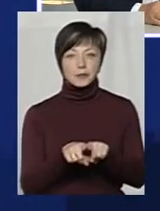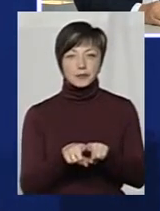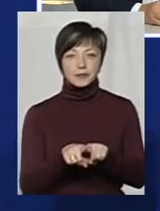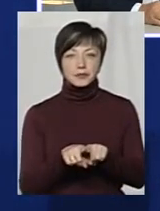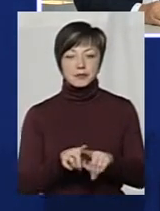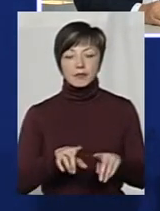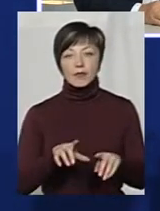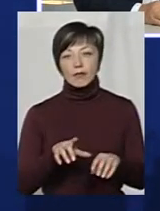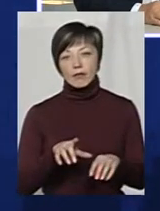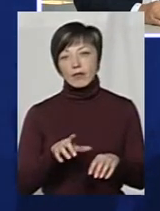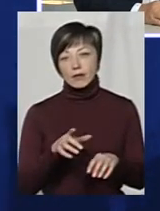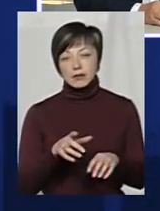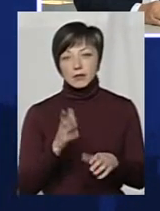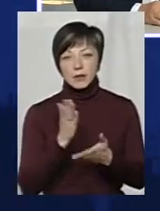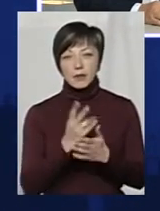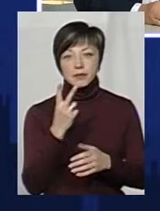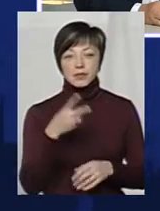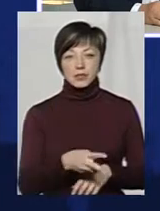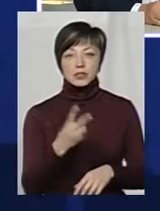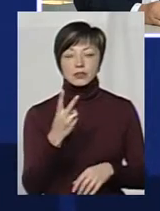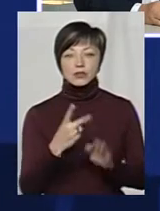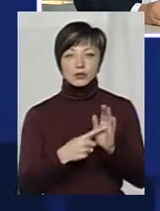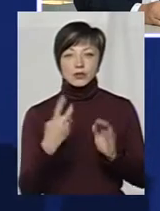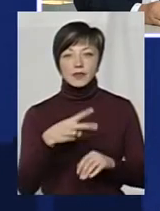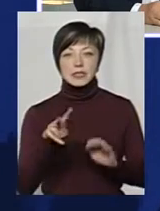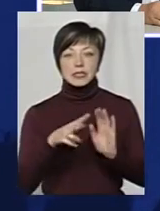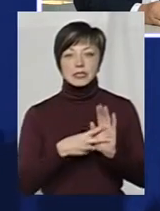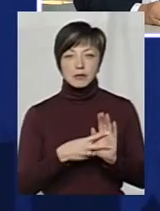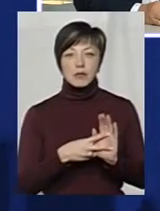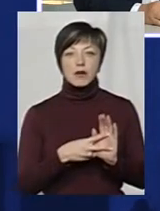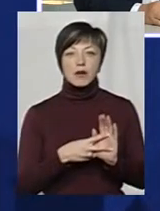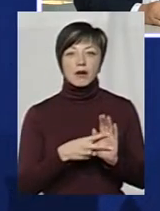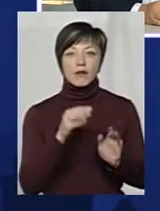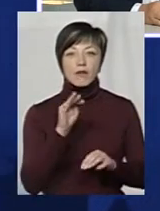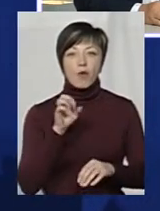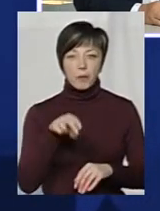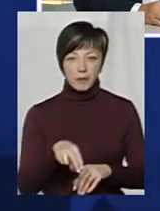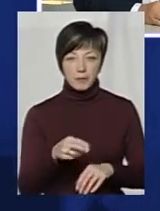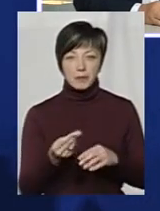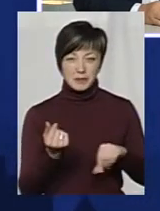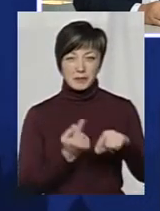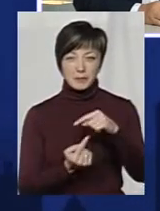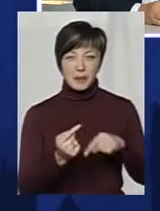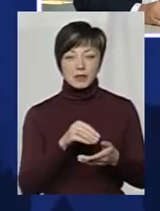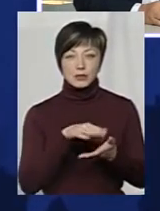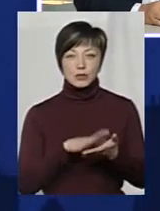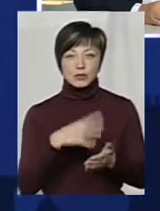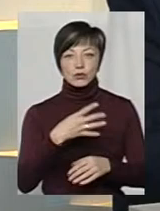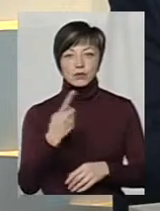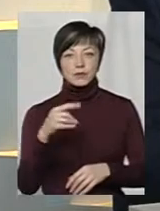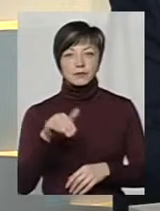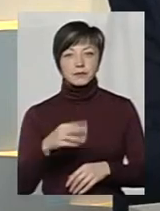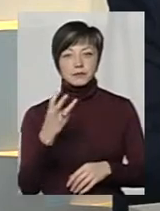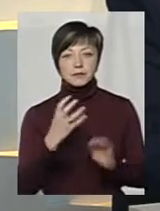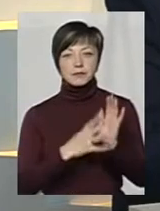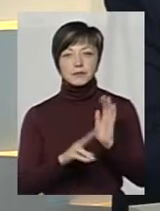за рахунок чого маємо 2627 фізичних осіб-підприємців, які зареєструвалися в цьому році. Тобто сьогодні ми маємо